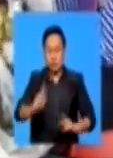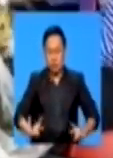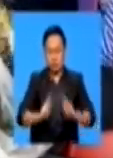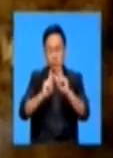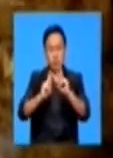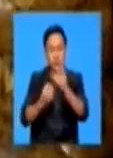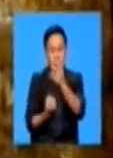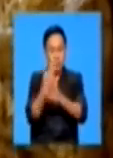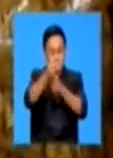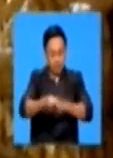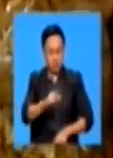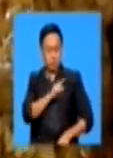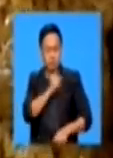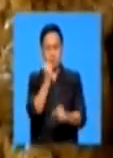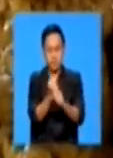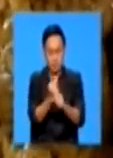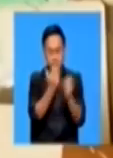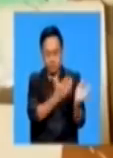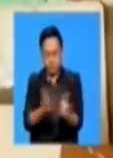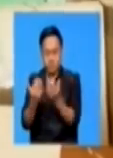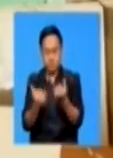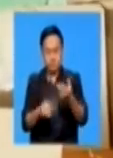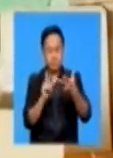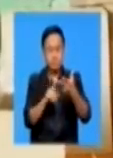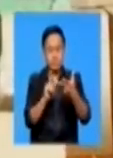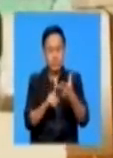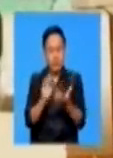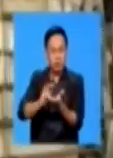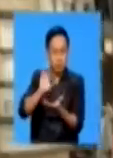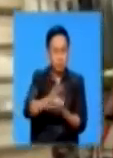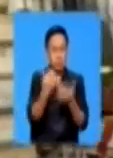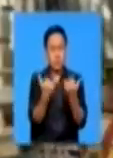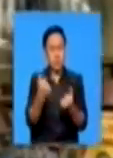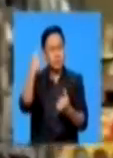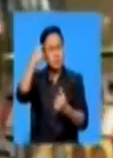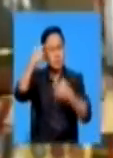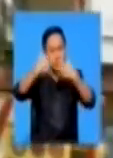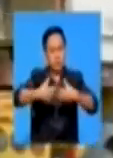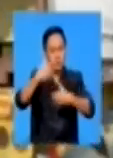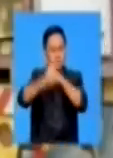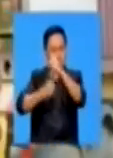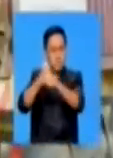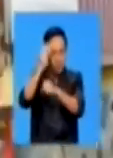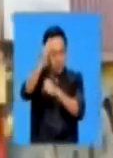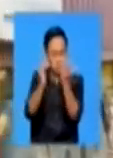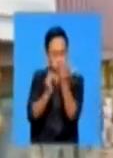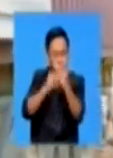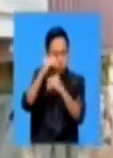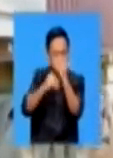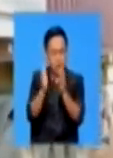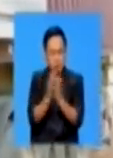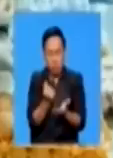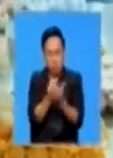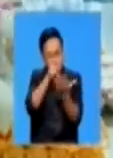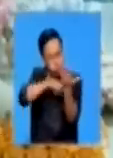ในส่วนของการลงทุนปัจจุบันนั้นก็เร่งรัดการลงทุนที่เป็นอุตสาหกรรมแห่งอนาคตนะครับเพื่อจะเป็นการยกระดับพื้นที่ที่มีศักย